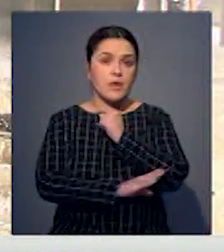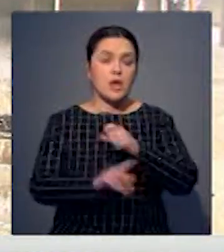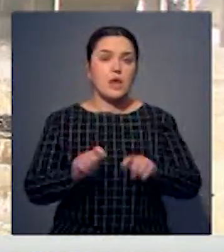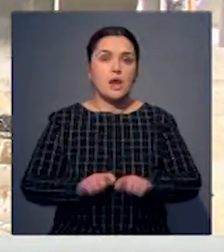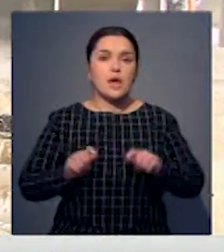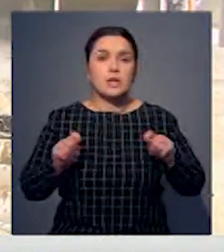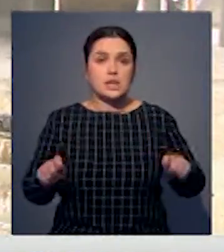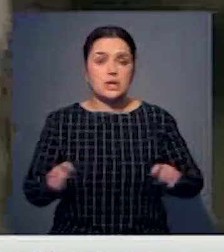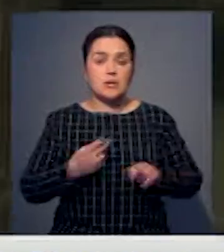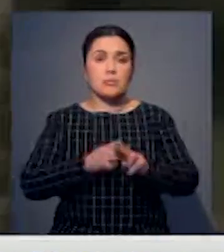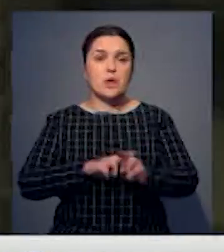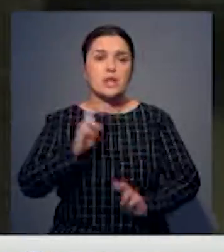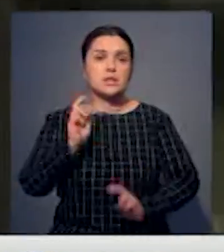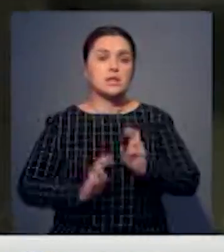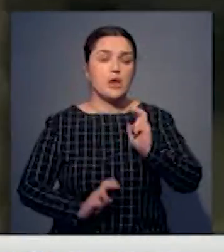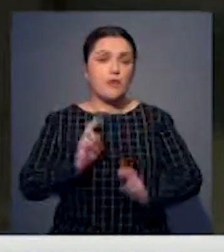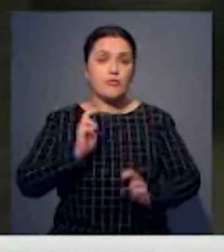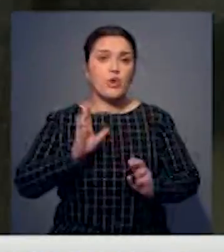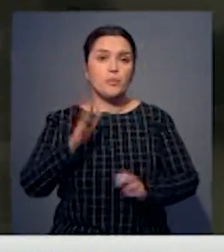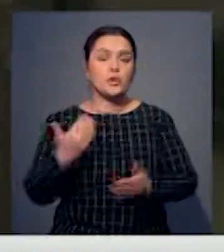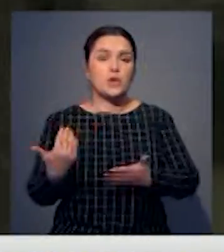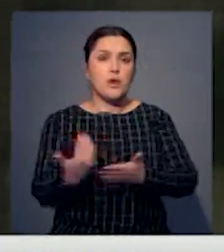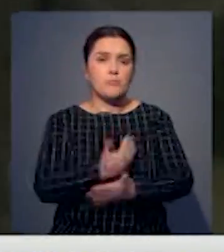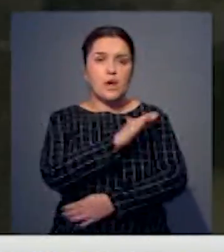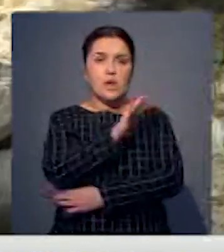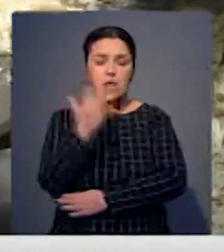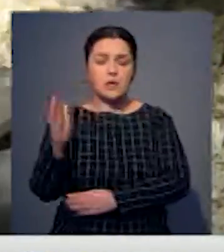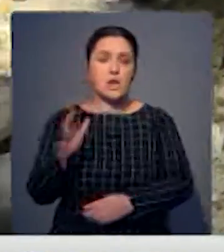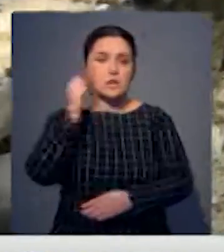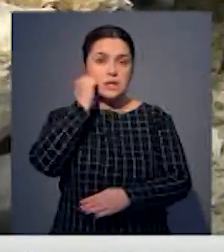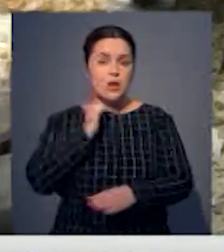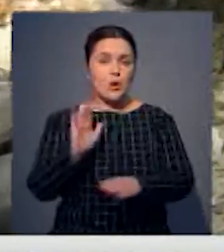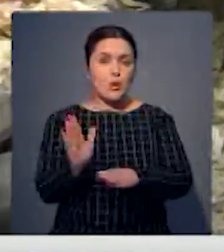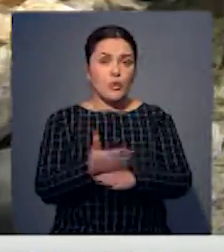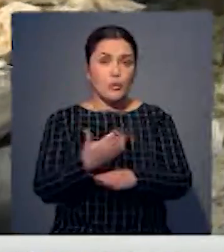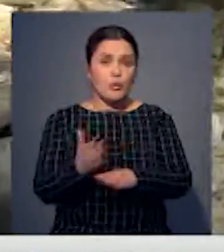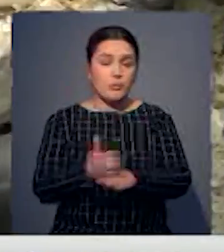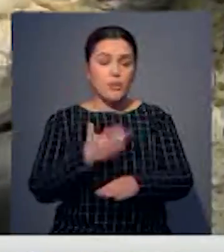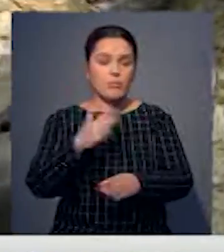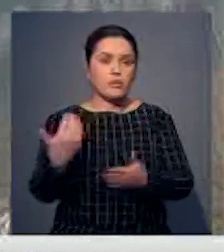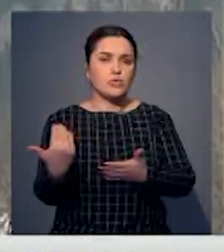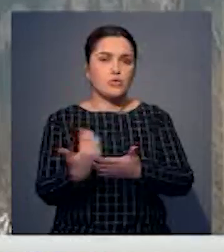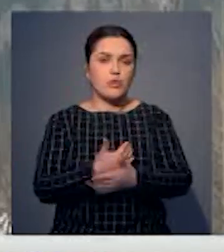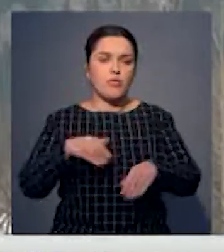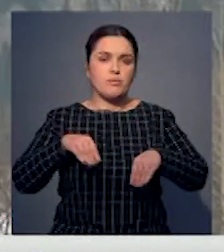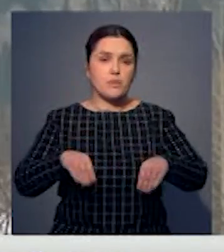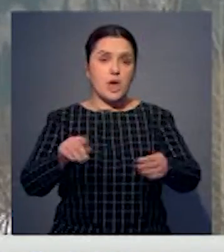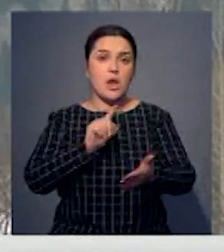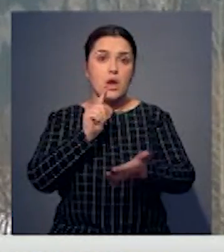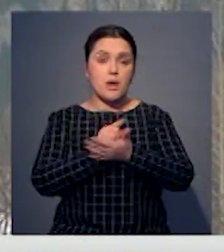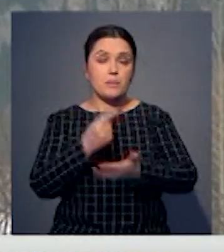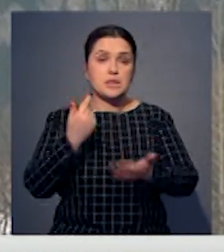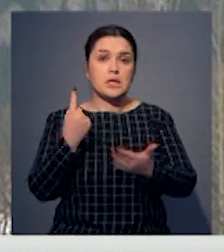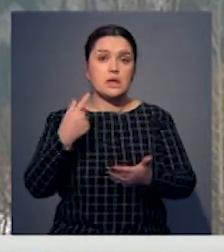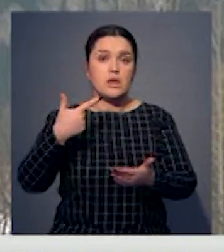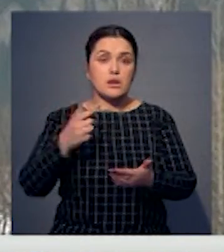запуском лесоперерабатывающих производств будет обновляться лес. Взамен одного вырубленного гектара лесопользователь обязан